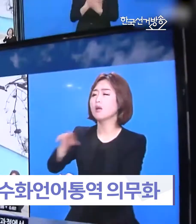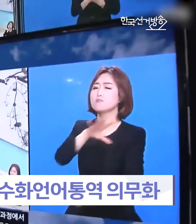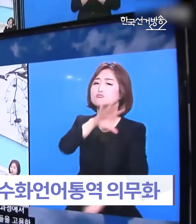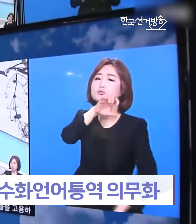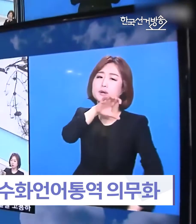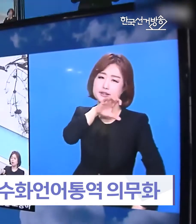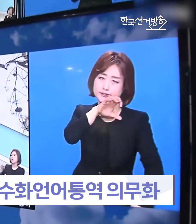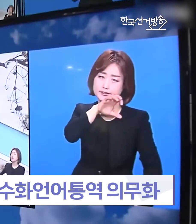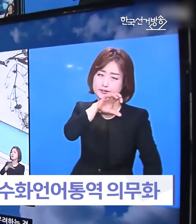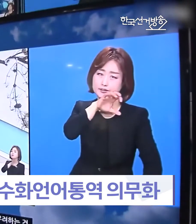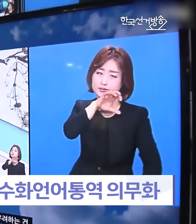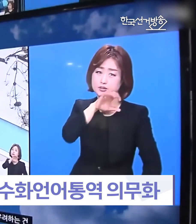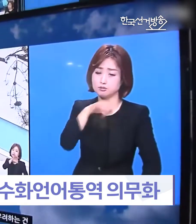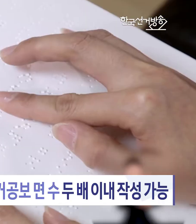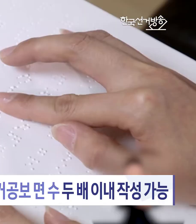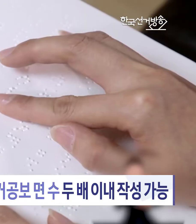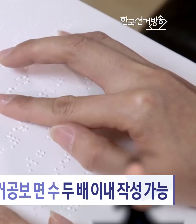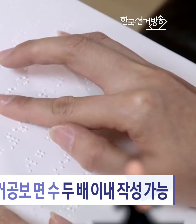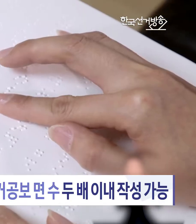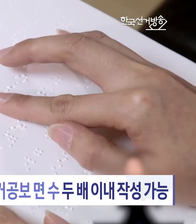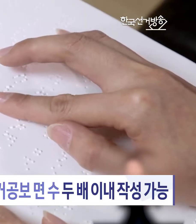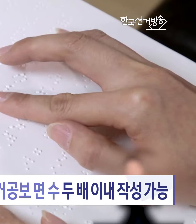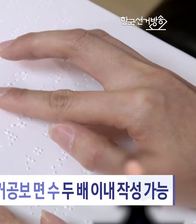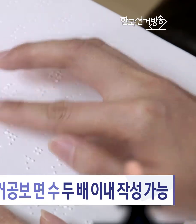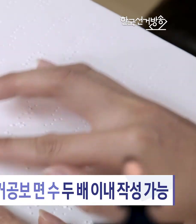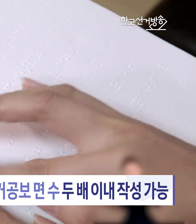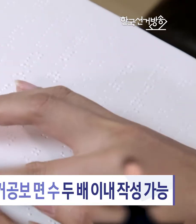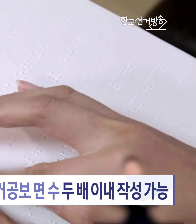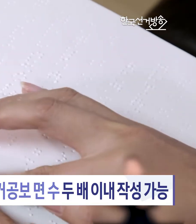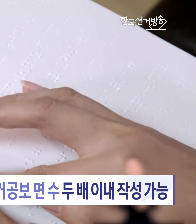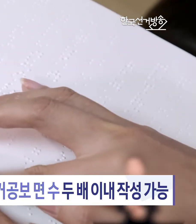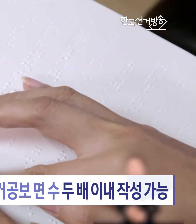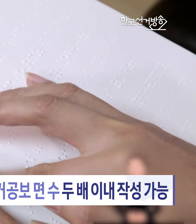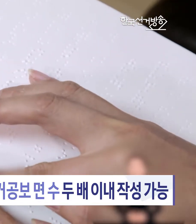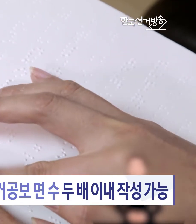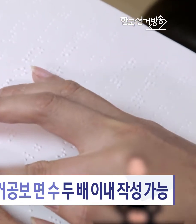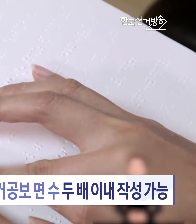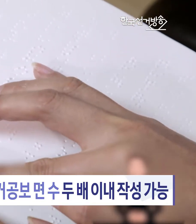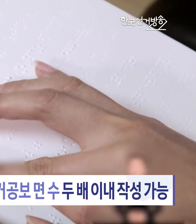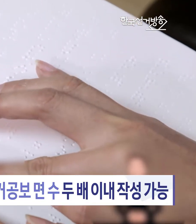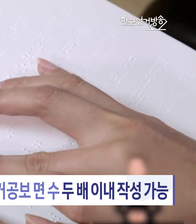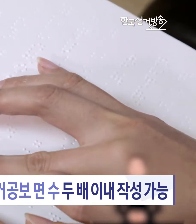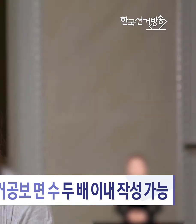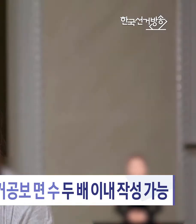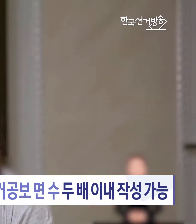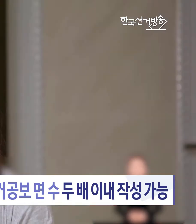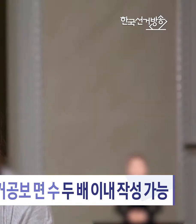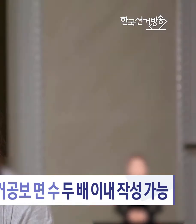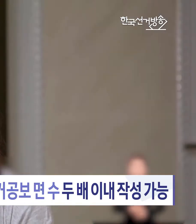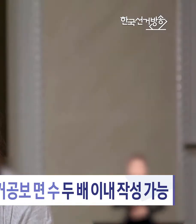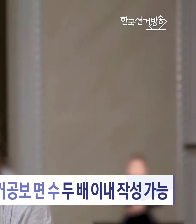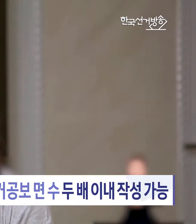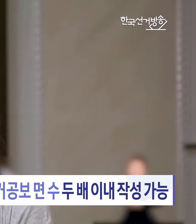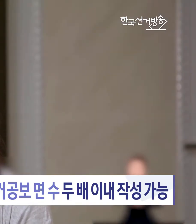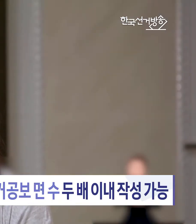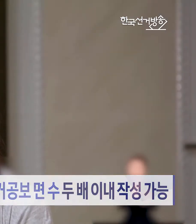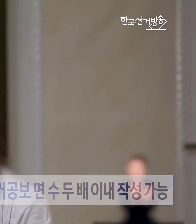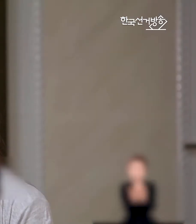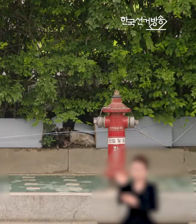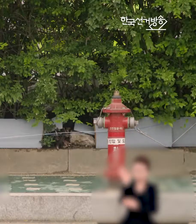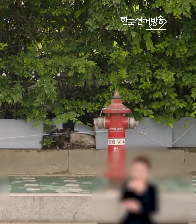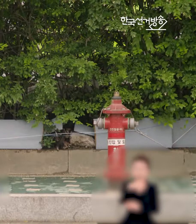수화 언어 통역이 의무화됐으며 점자형 선거 공보는 책자형 선거 공보의 면수 2배 이내에서 작성